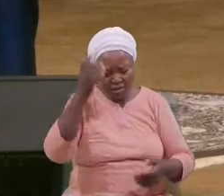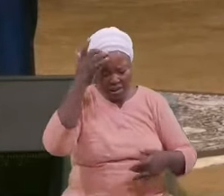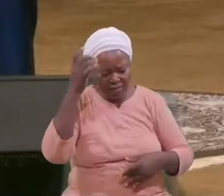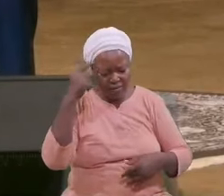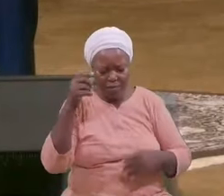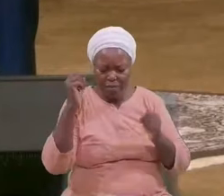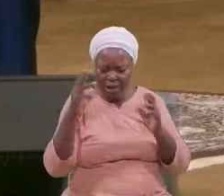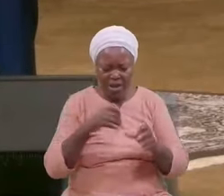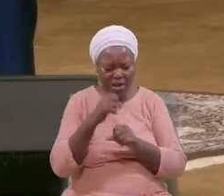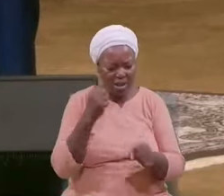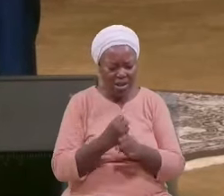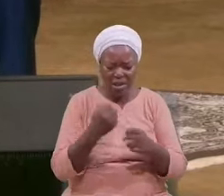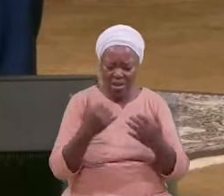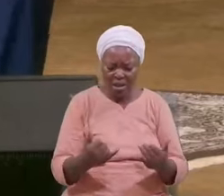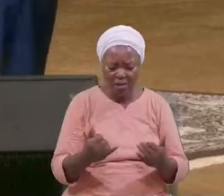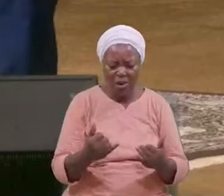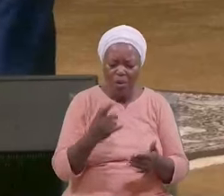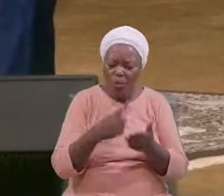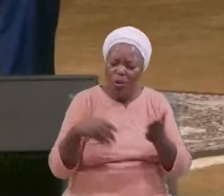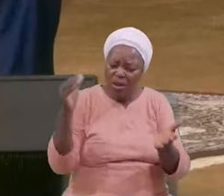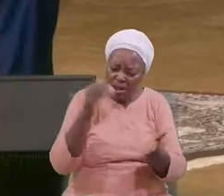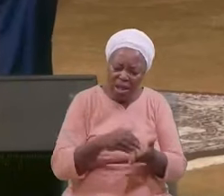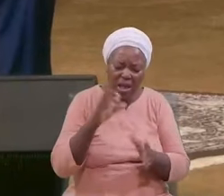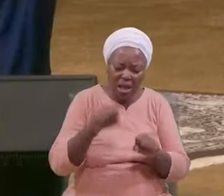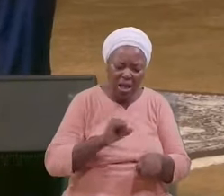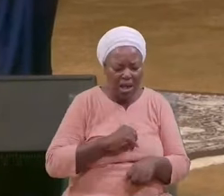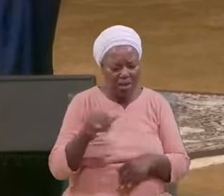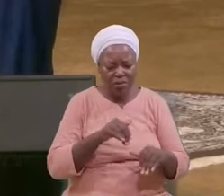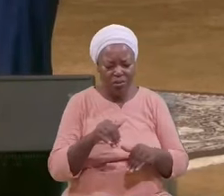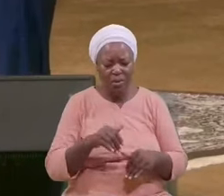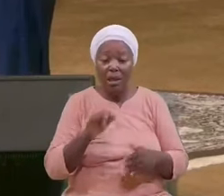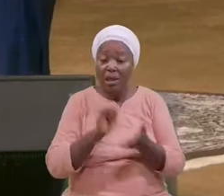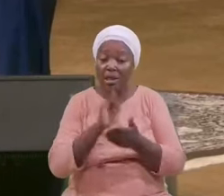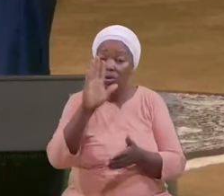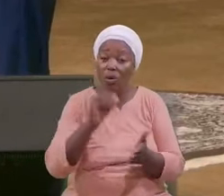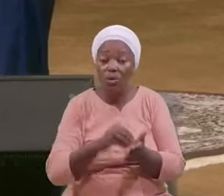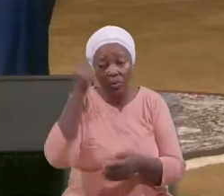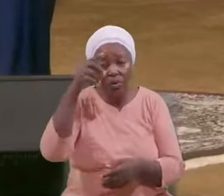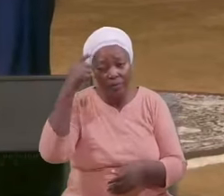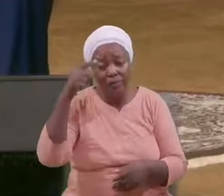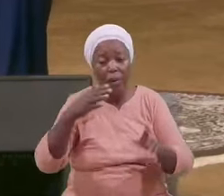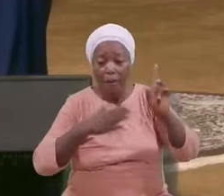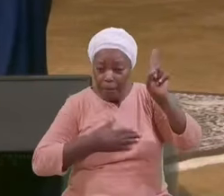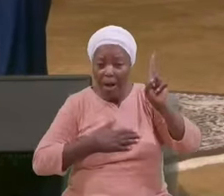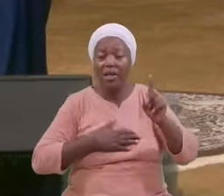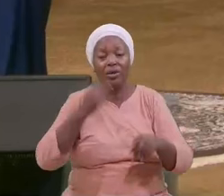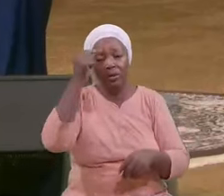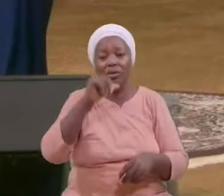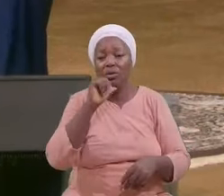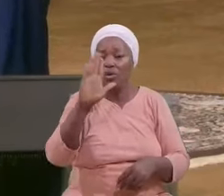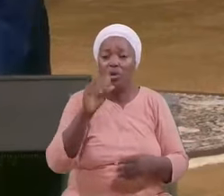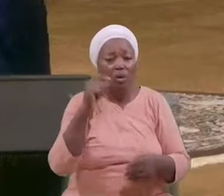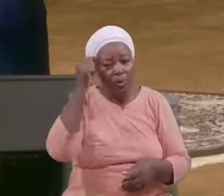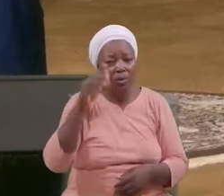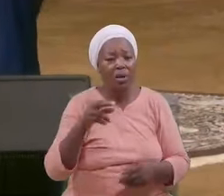il y a des années, qu'est-ce que je peux faire? Ce sont vos pensées, mais mes pensées ne sont pas vos pensées, et mes voix